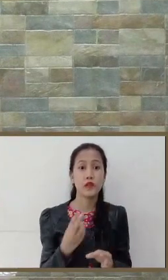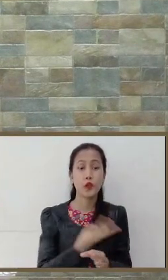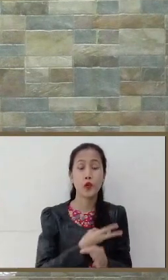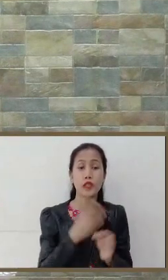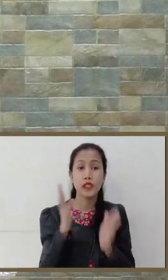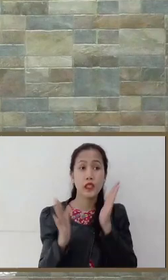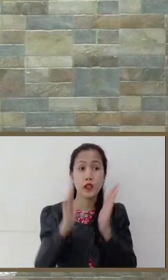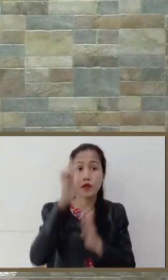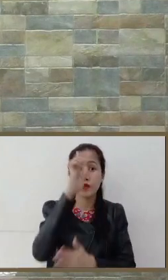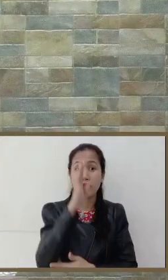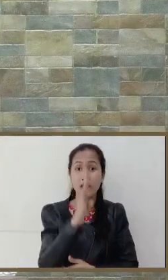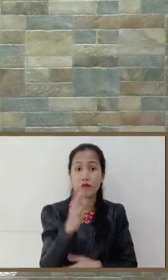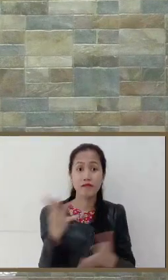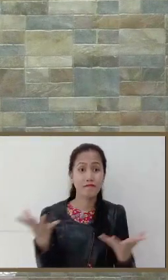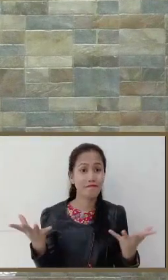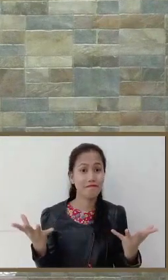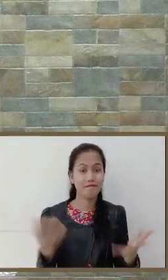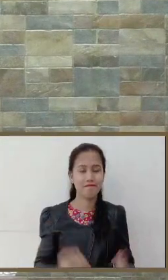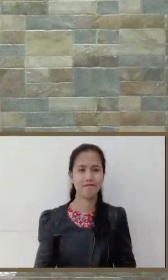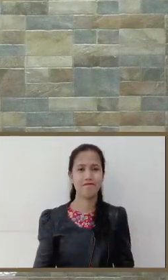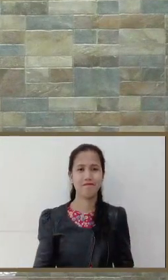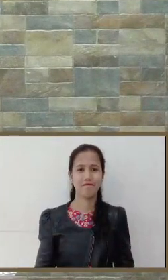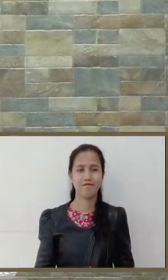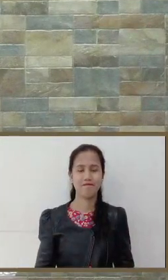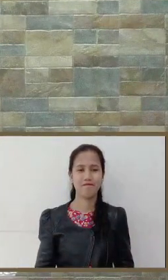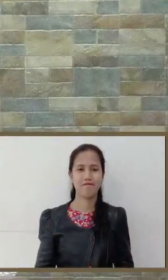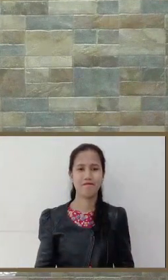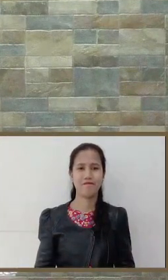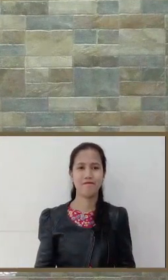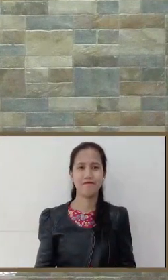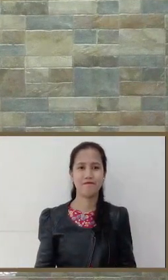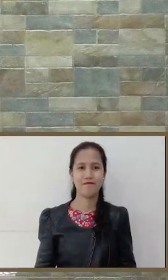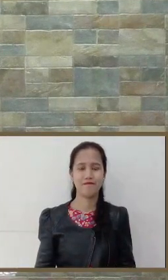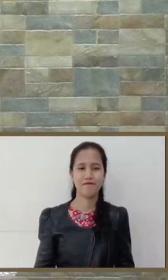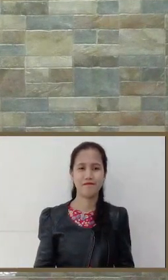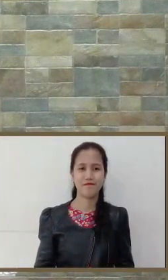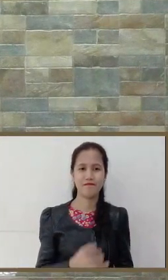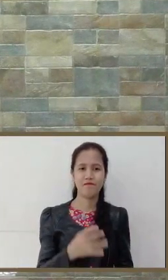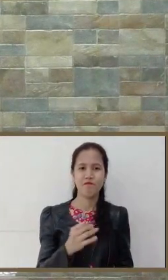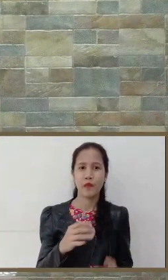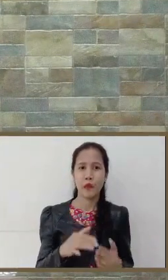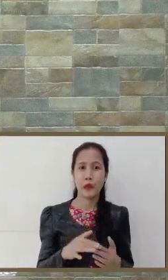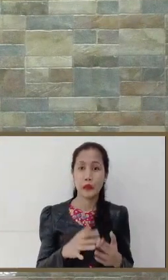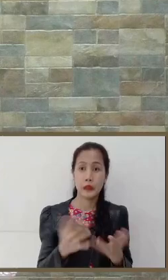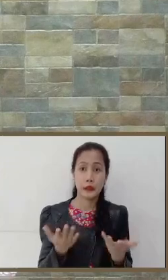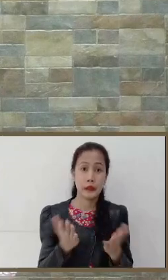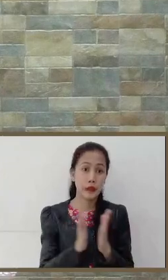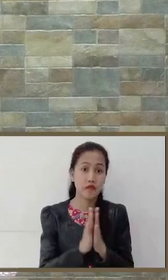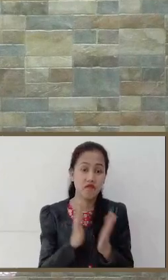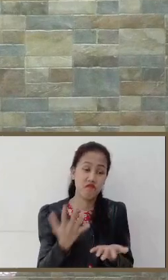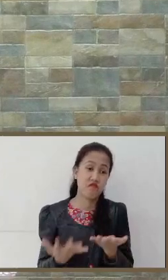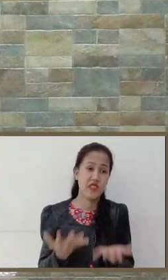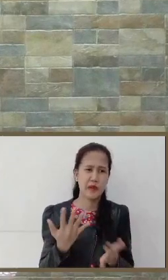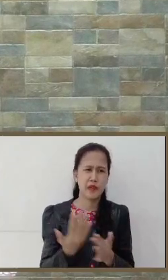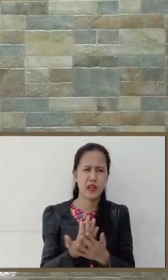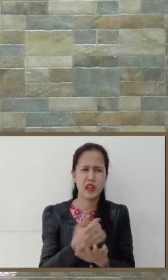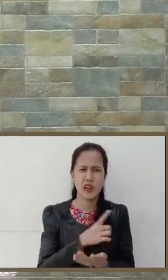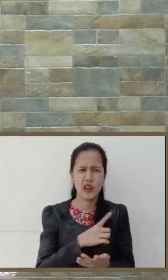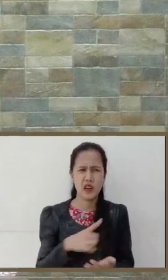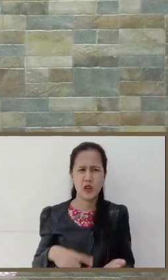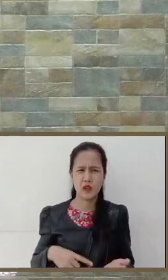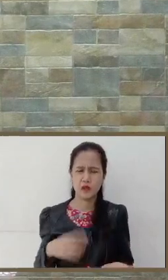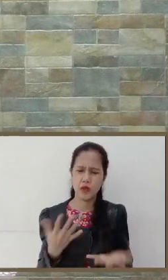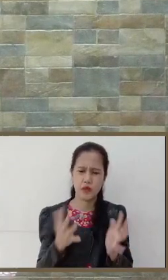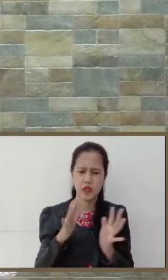natin, ano pa po? Wala na. Panginoon, matanggal man ako sa ministry kasi kapasaway talaga ako, Panginoon. Pasensya, hindi ako nakinig sa iyo. Pero Panginoon, alam ko